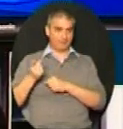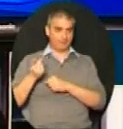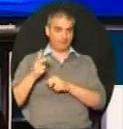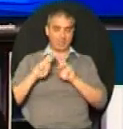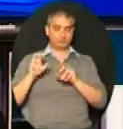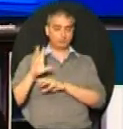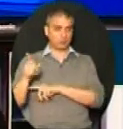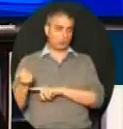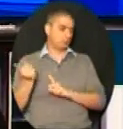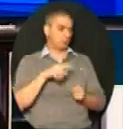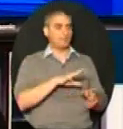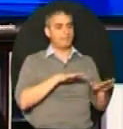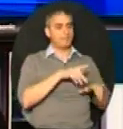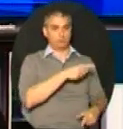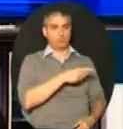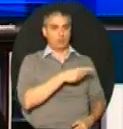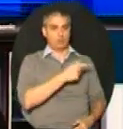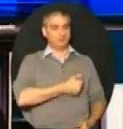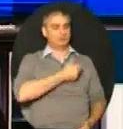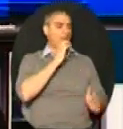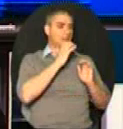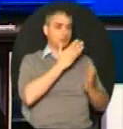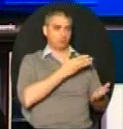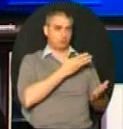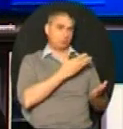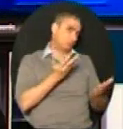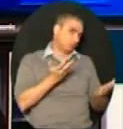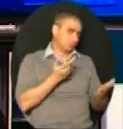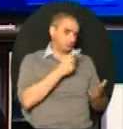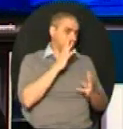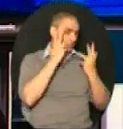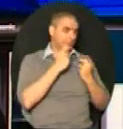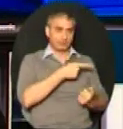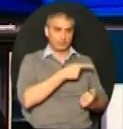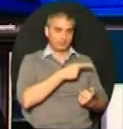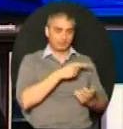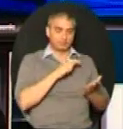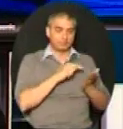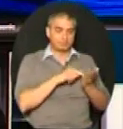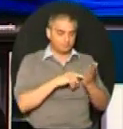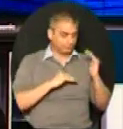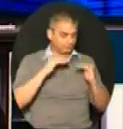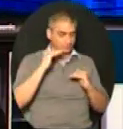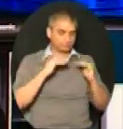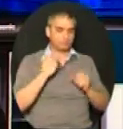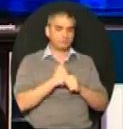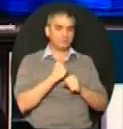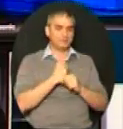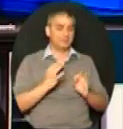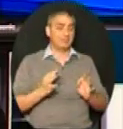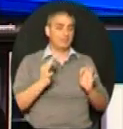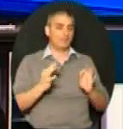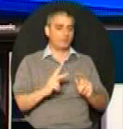עובדי רשות השידור לבין מה שהממשלה, שר התקשורת, או איך שלא תקראו לזה, מצפים. ולכן הפערים האלה גורמים